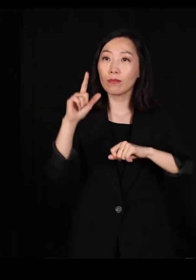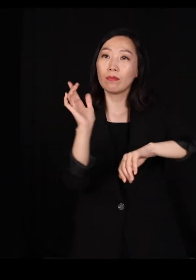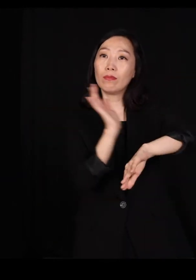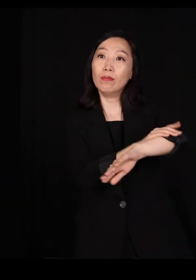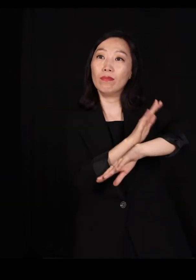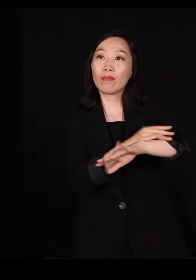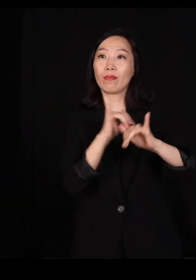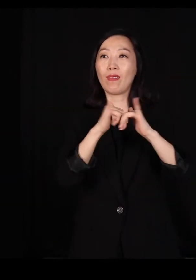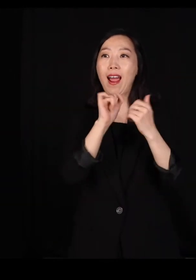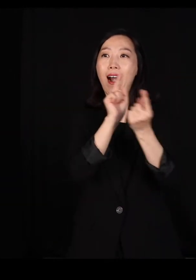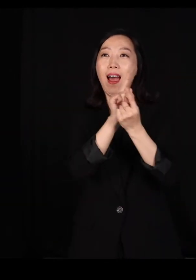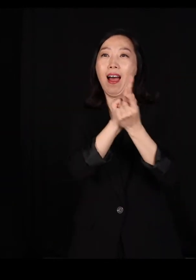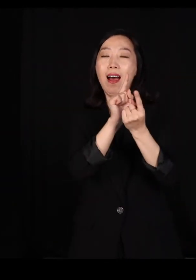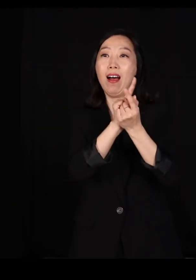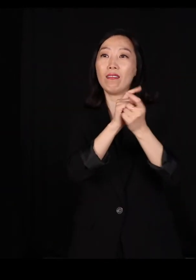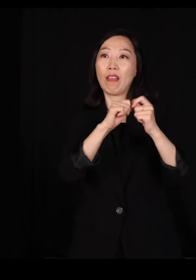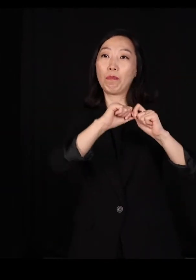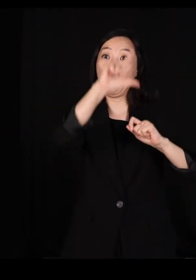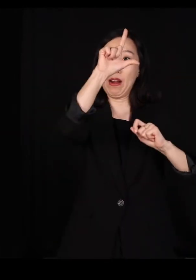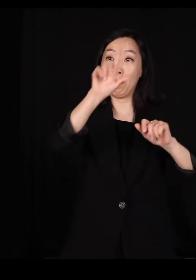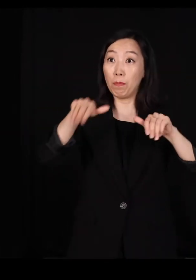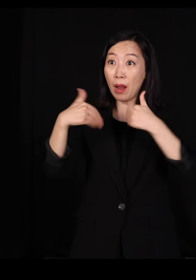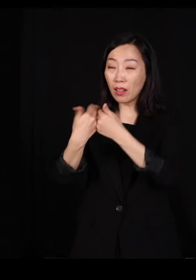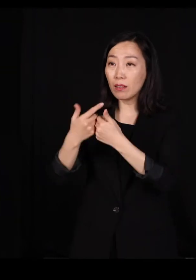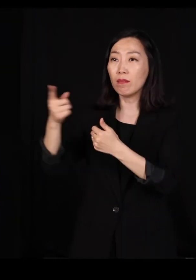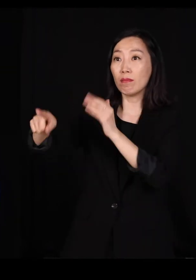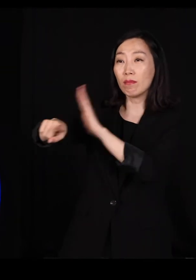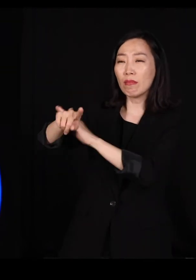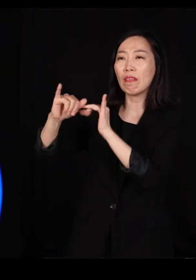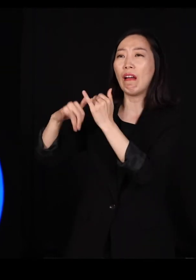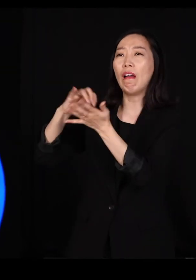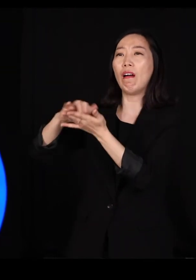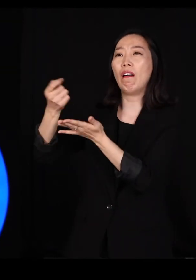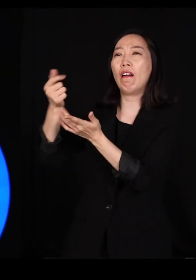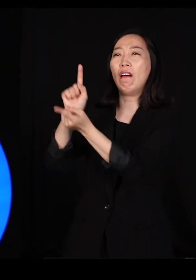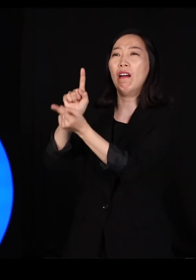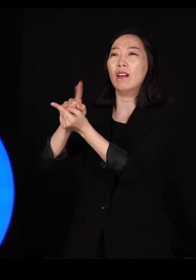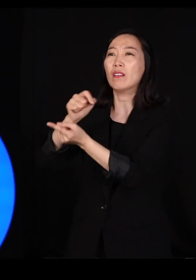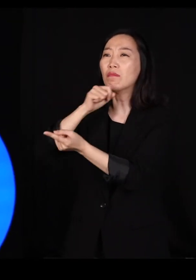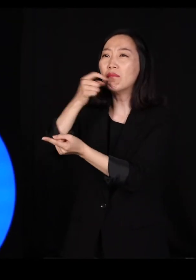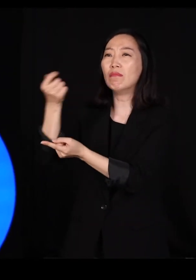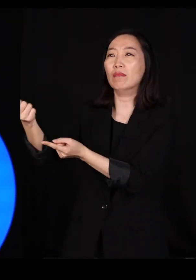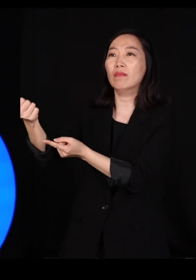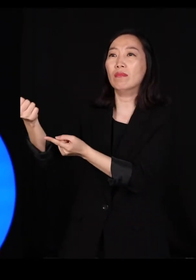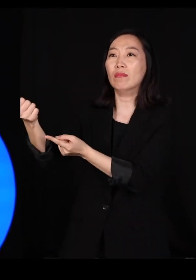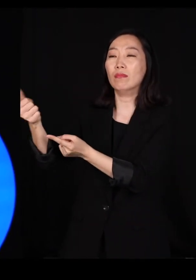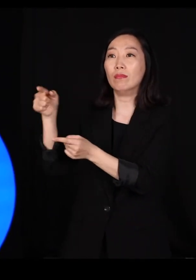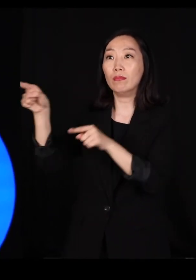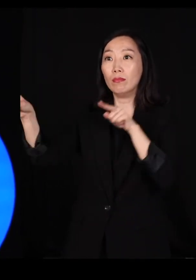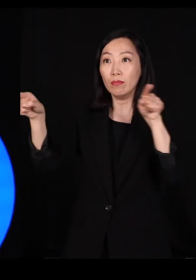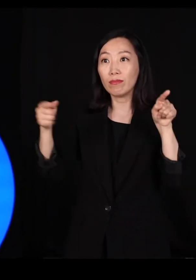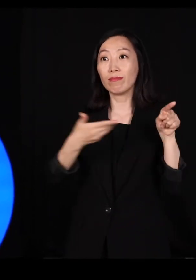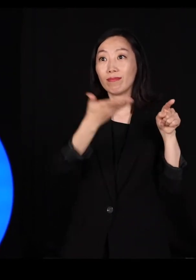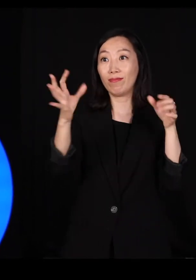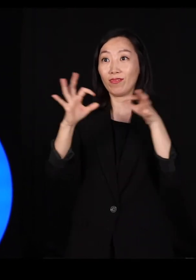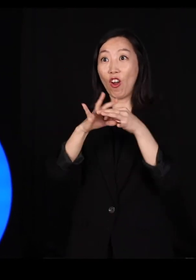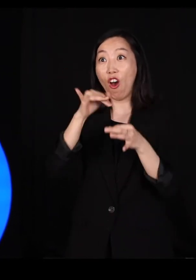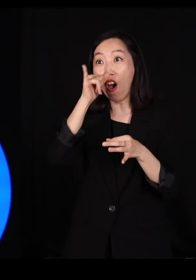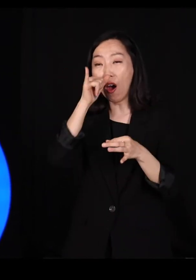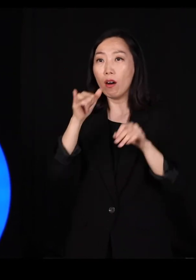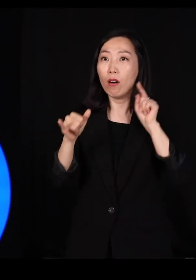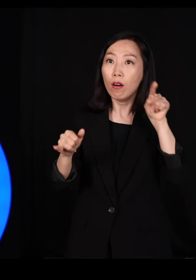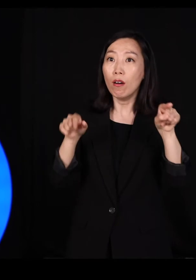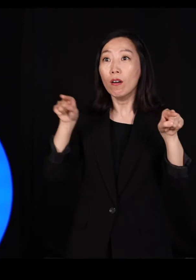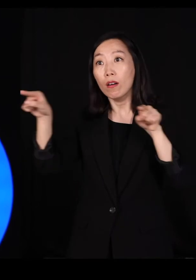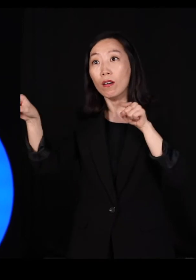밀도가 높은 그런 네트워크를 맺는 사람들이 있고 반대로 밀도가 낮은 그런 인간관계를 맺는 분들이 있습니다.